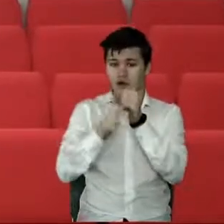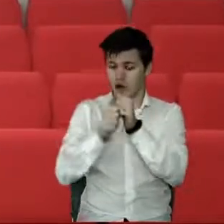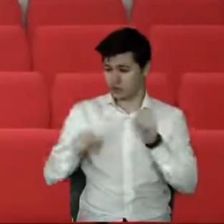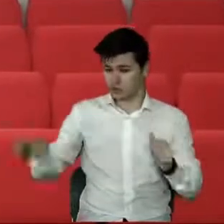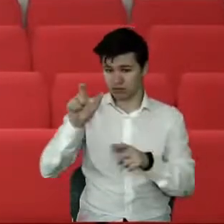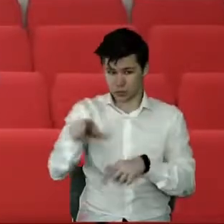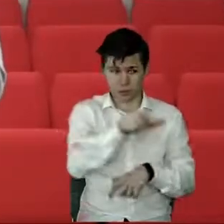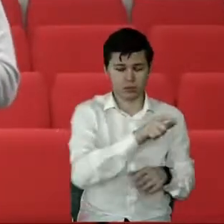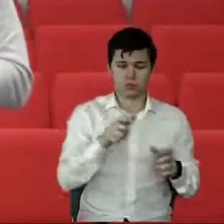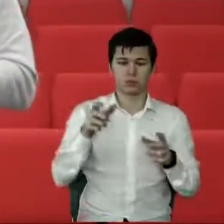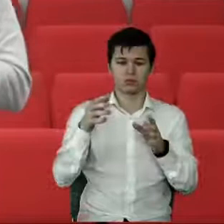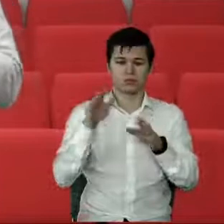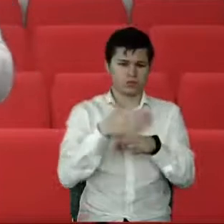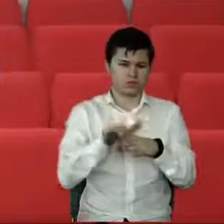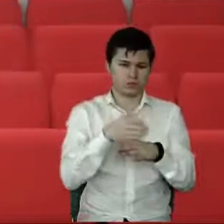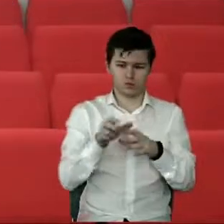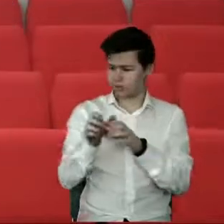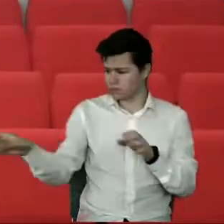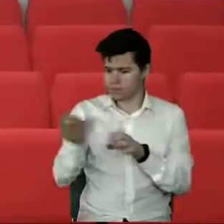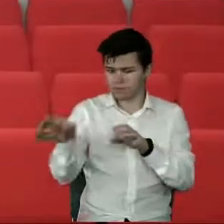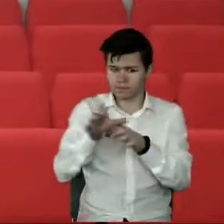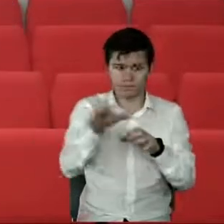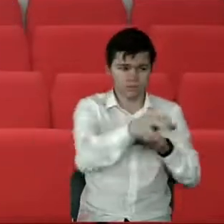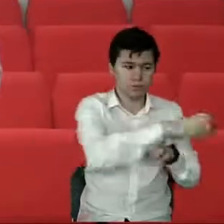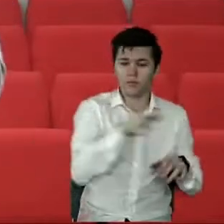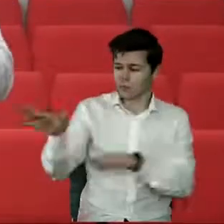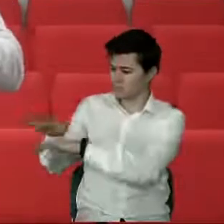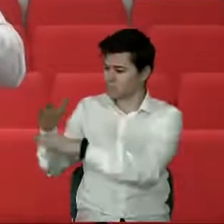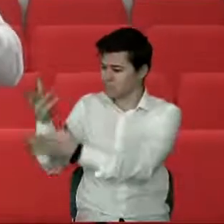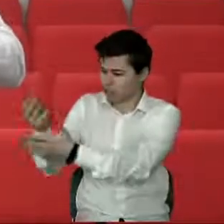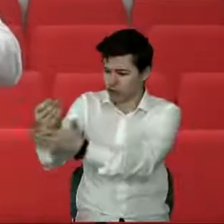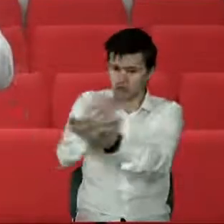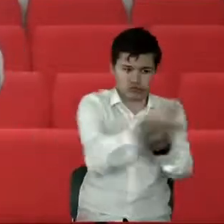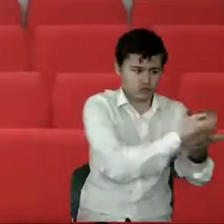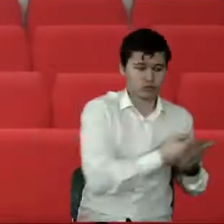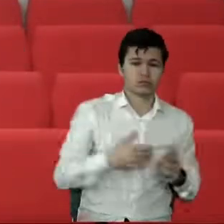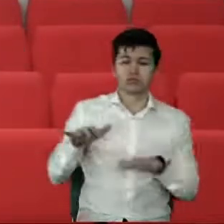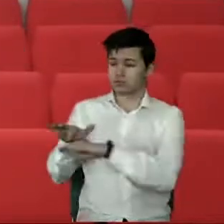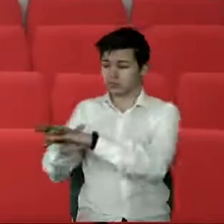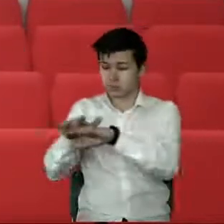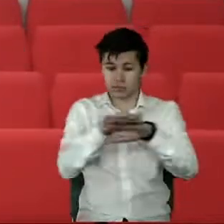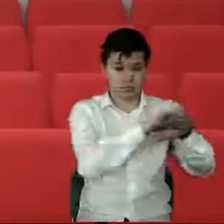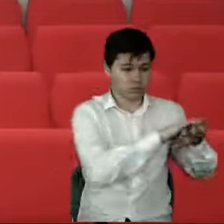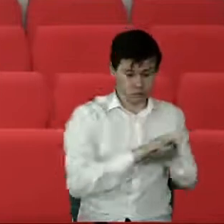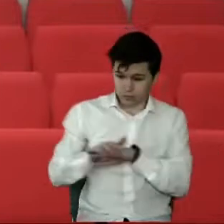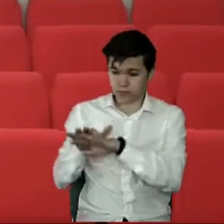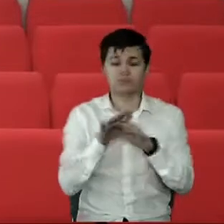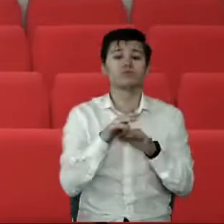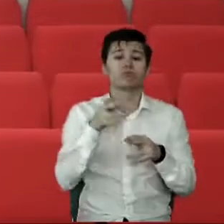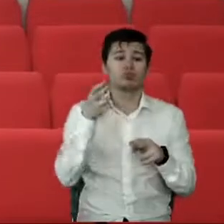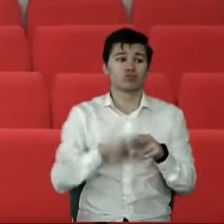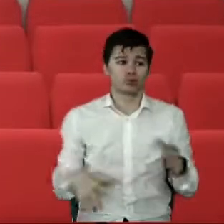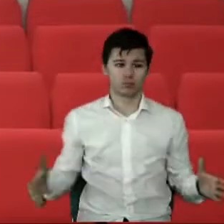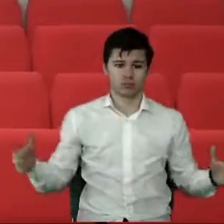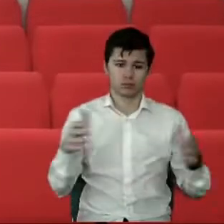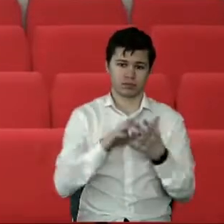собирается вместе. И вот буквально недавно эта сеть Folding Home по своей вычислительной способности и мощности превысила